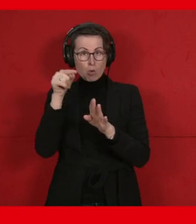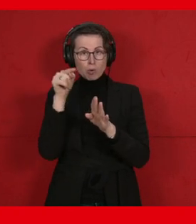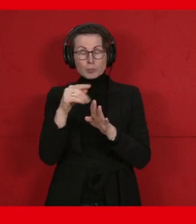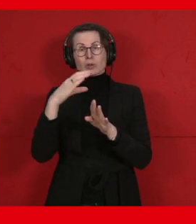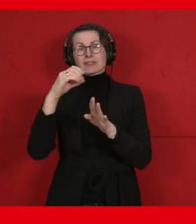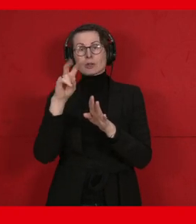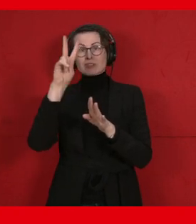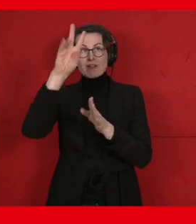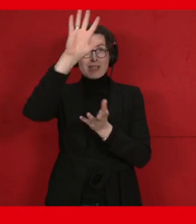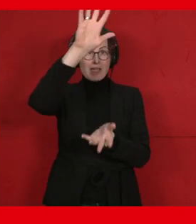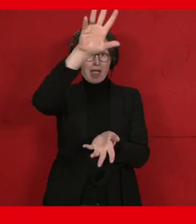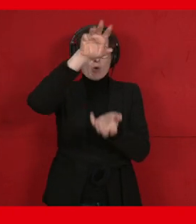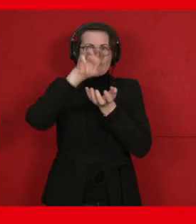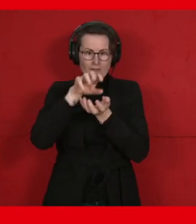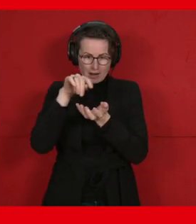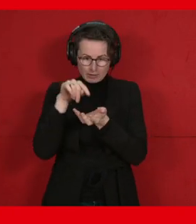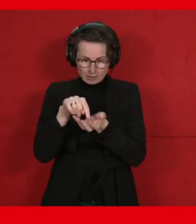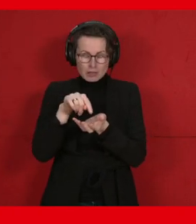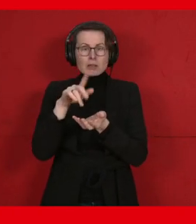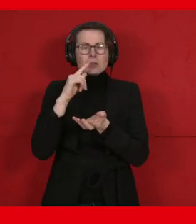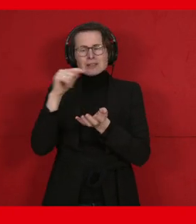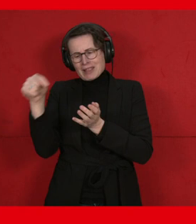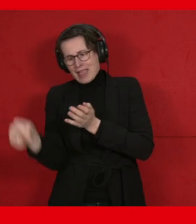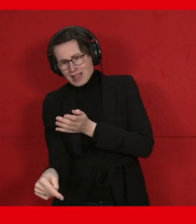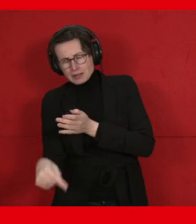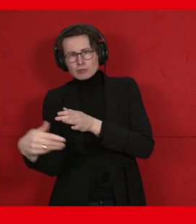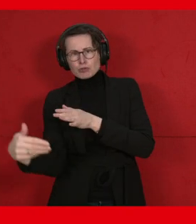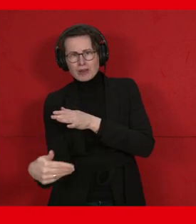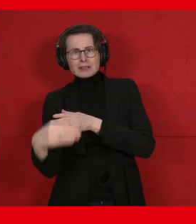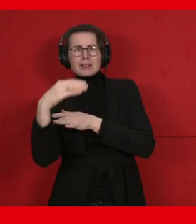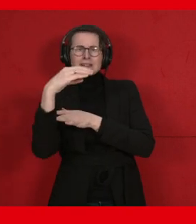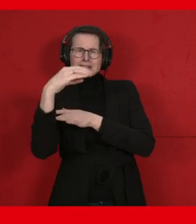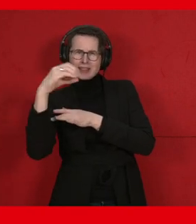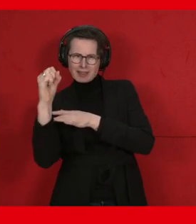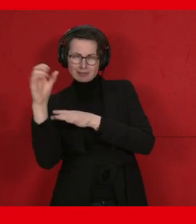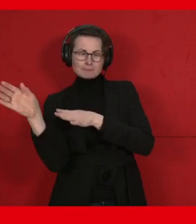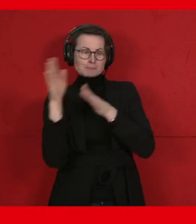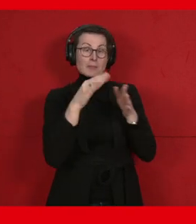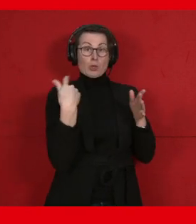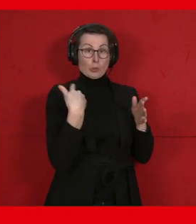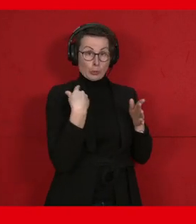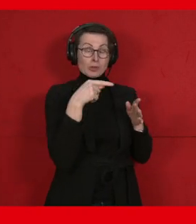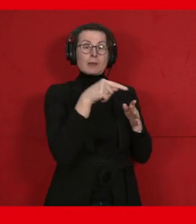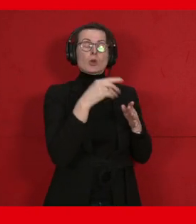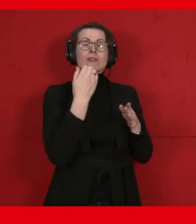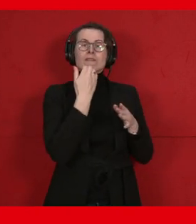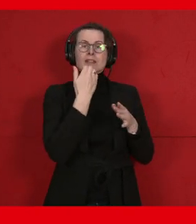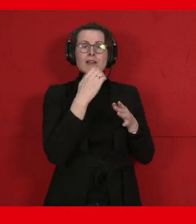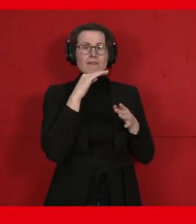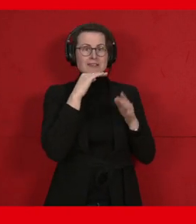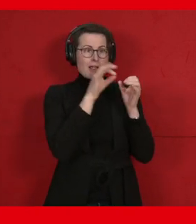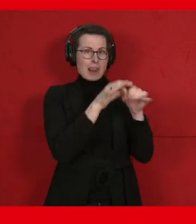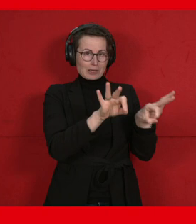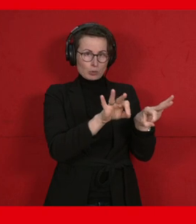CO2 auffangen und dann sozusagen irgendwelchen Erdkavernen speichern, CCS. Dann haben Sie den grünen, das ist die Wasserelektrolyse. Und dann haben Sie